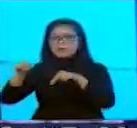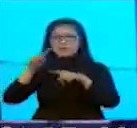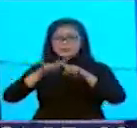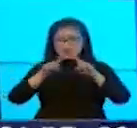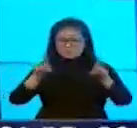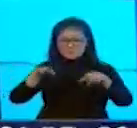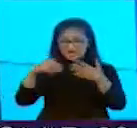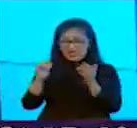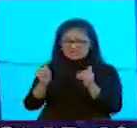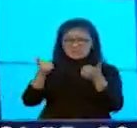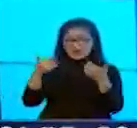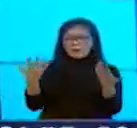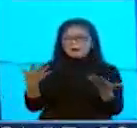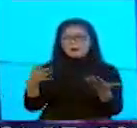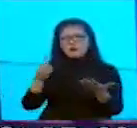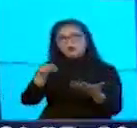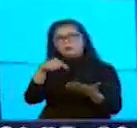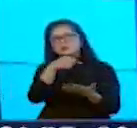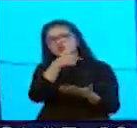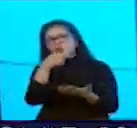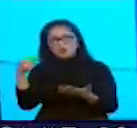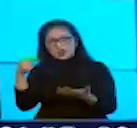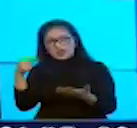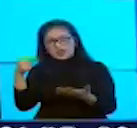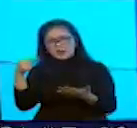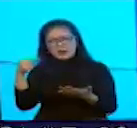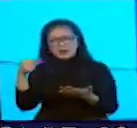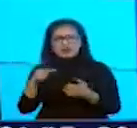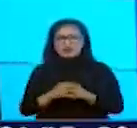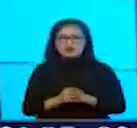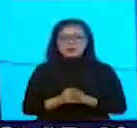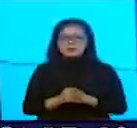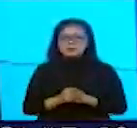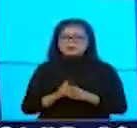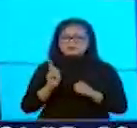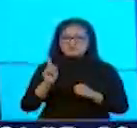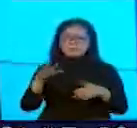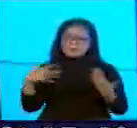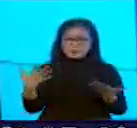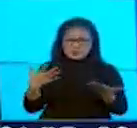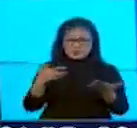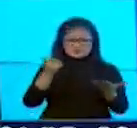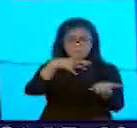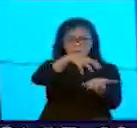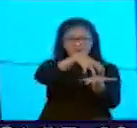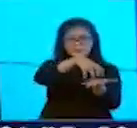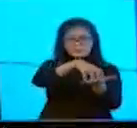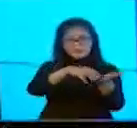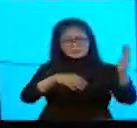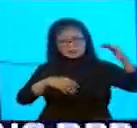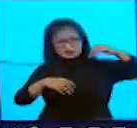untuk dialihfungsikan sebagai RSDC COVID-19. Sejumlah ruangan banyak yang posisinya miring karena fungsinya memang untuk